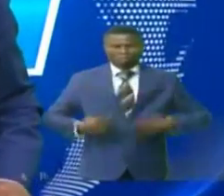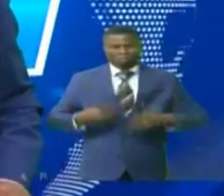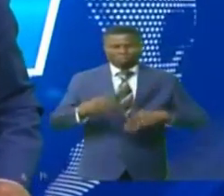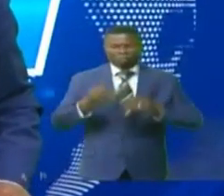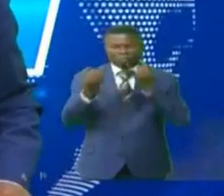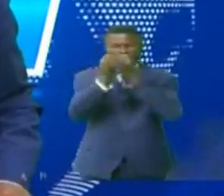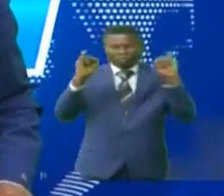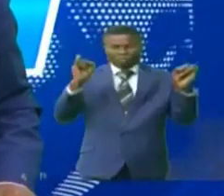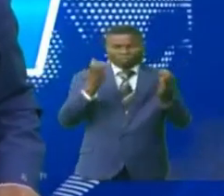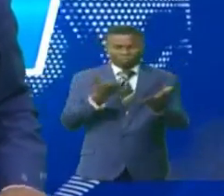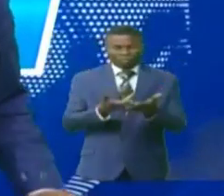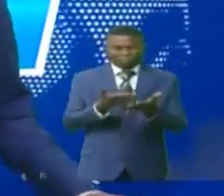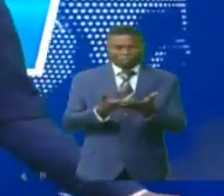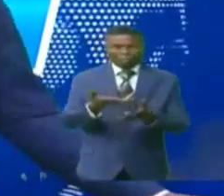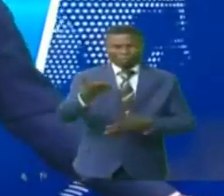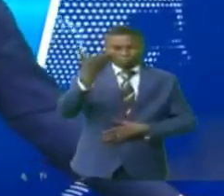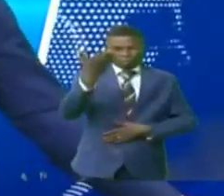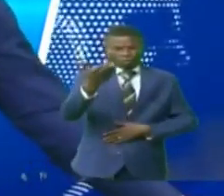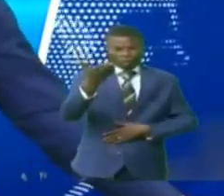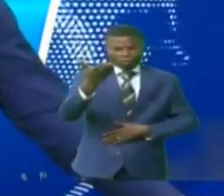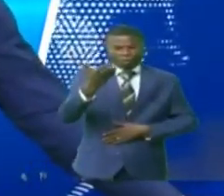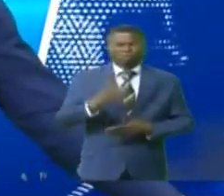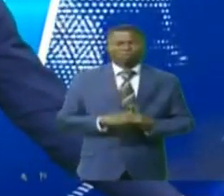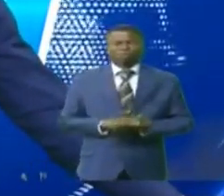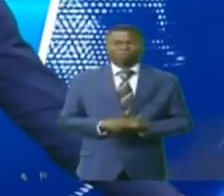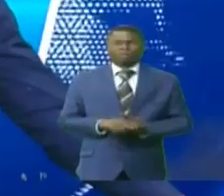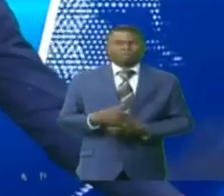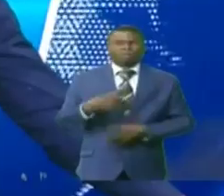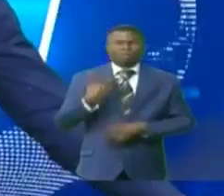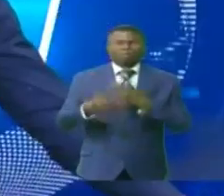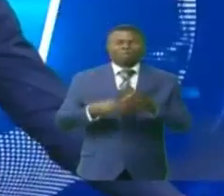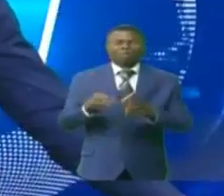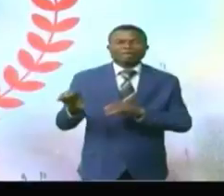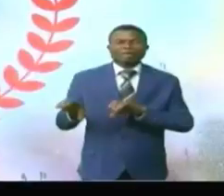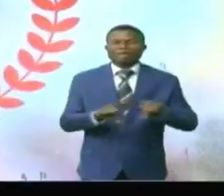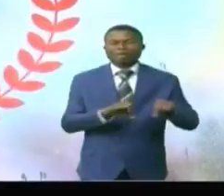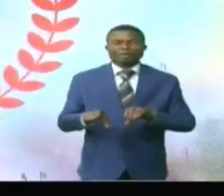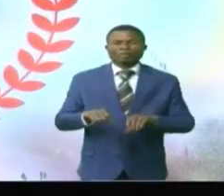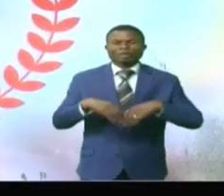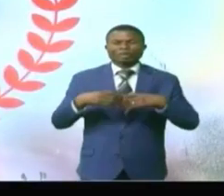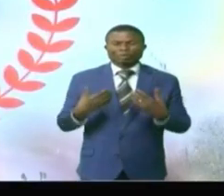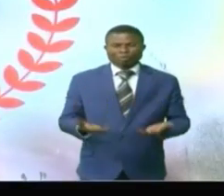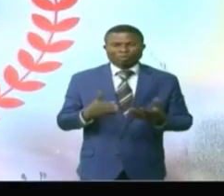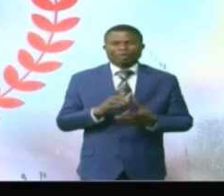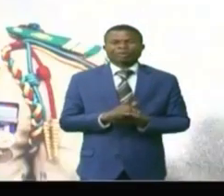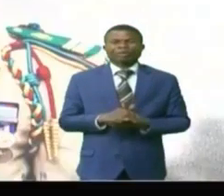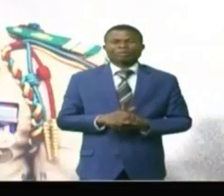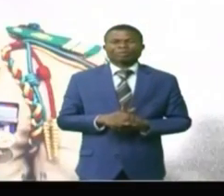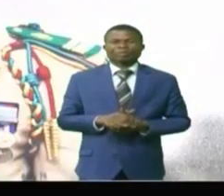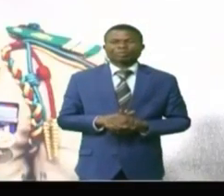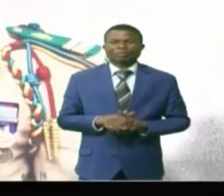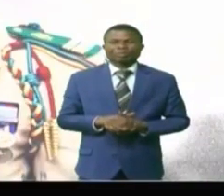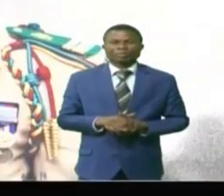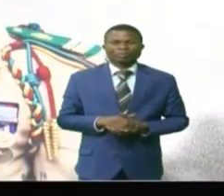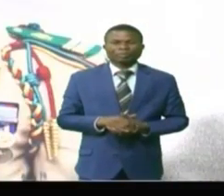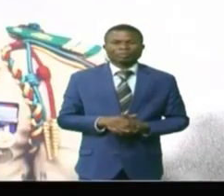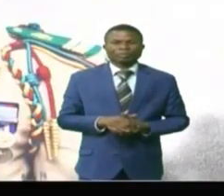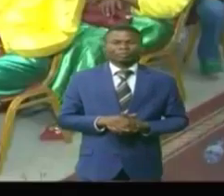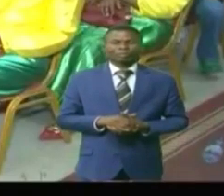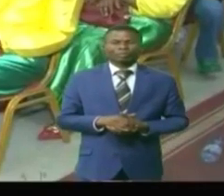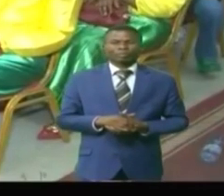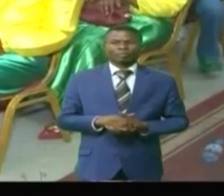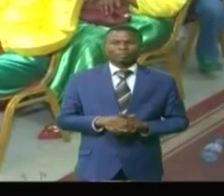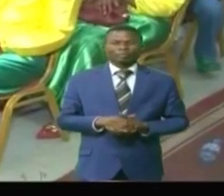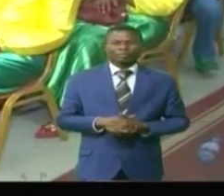heureux anniversaire. Diane Balakambombo et Tonton Makielele étaient sur place. 65e anniversaire de l'indépendance de